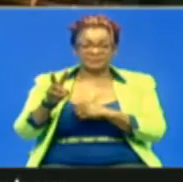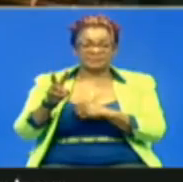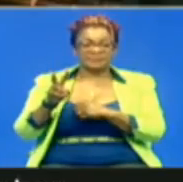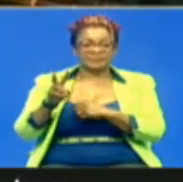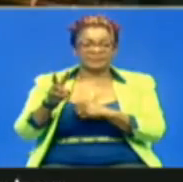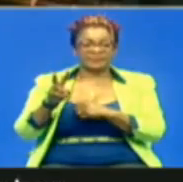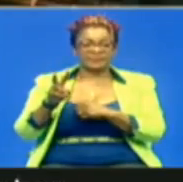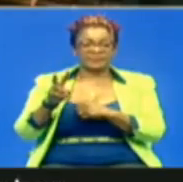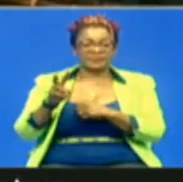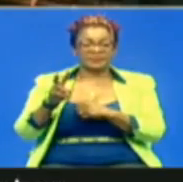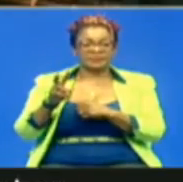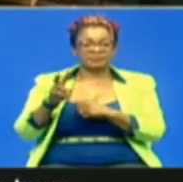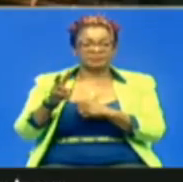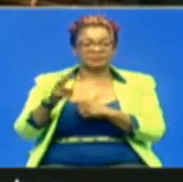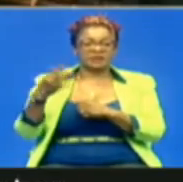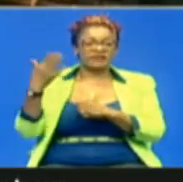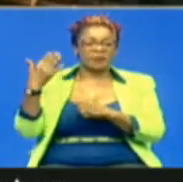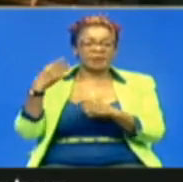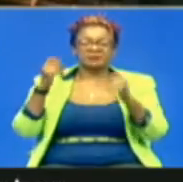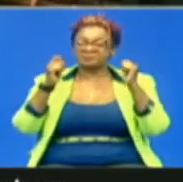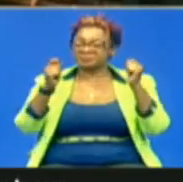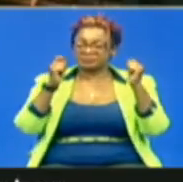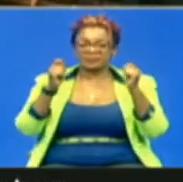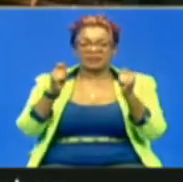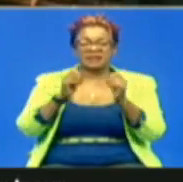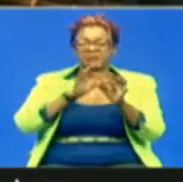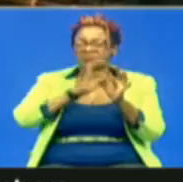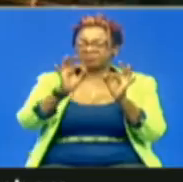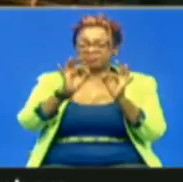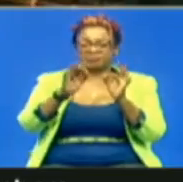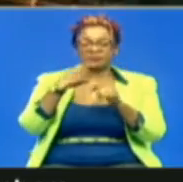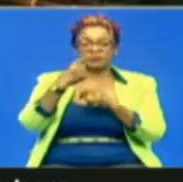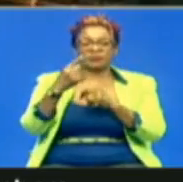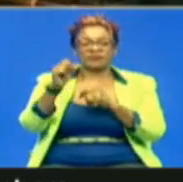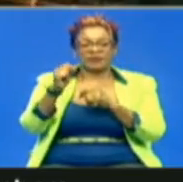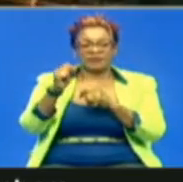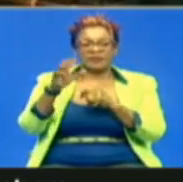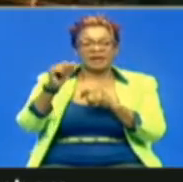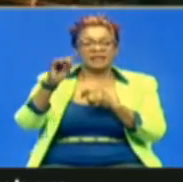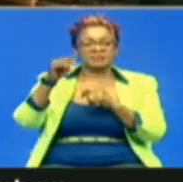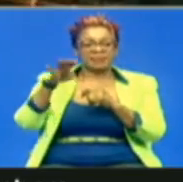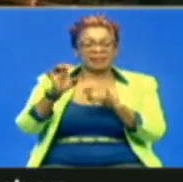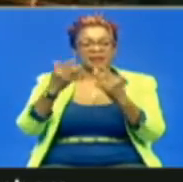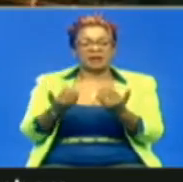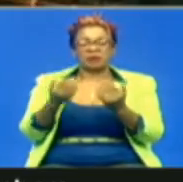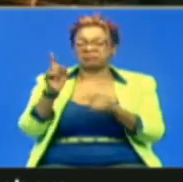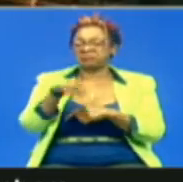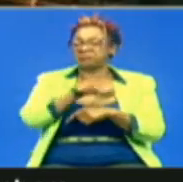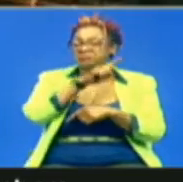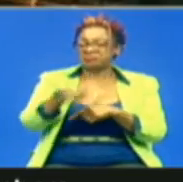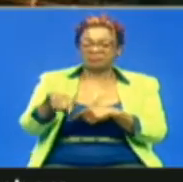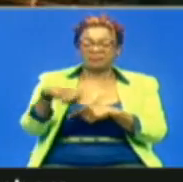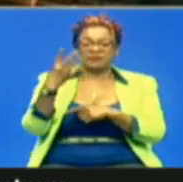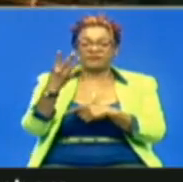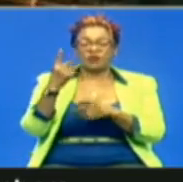Aliyekuwa bingwa wa dunia na olimpiki katika mbio za mita 1500 Asbel Kiprop amepigwa marufuku kwa miaka 4